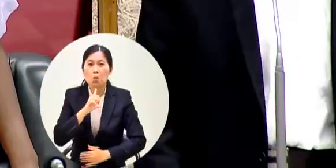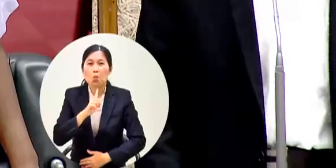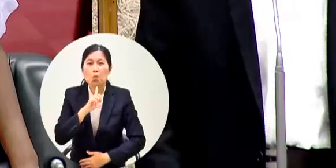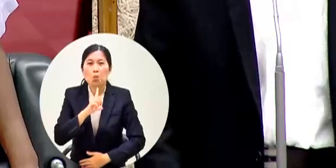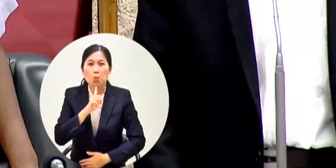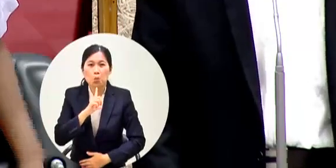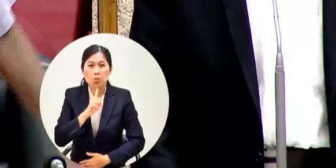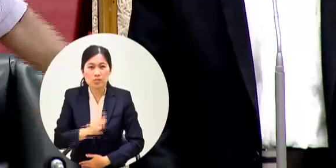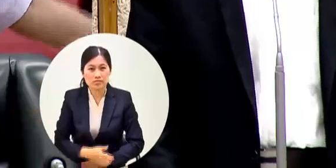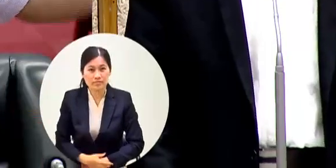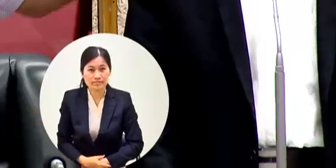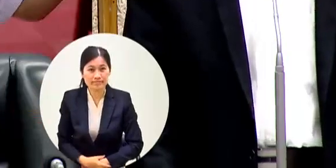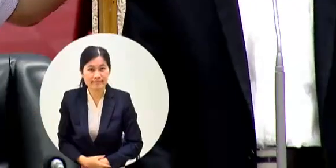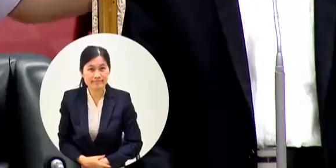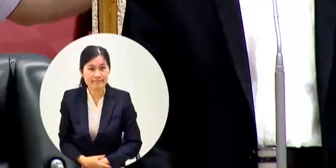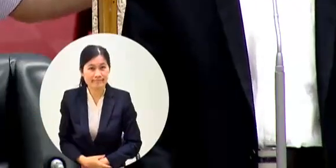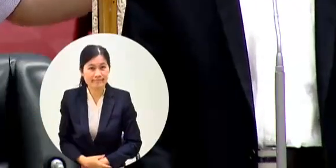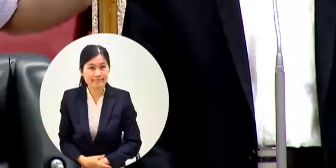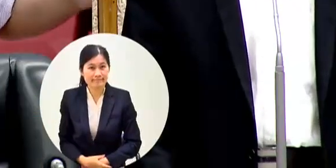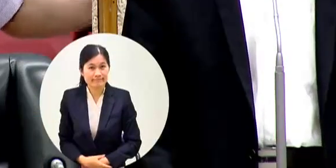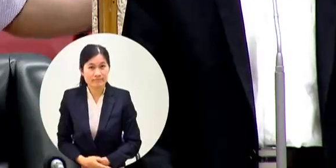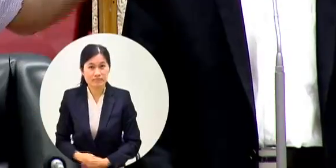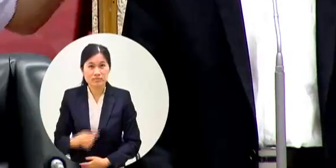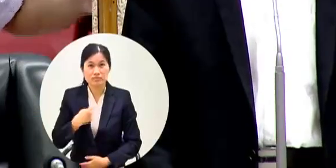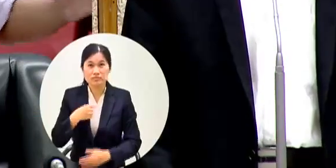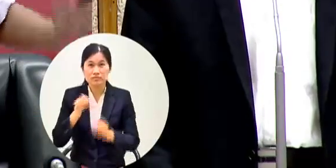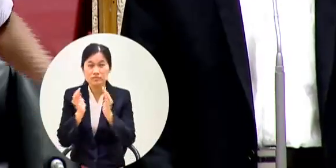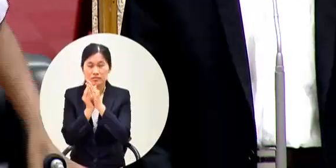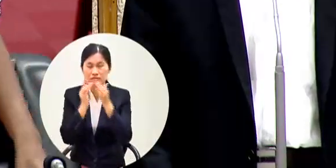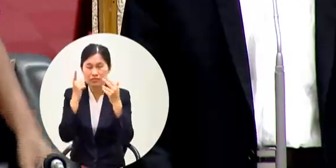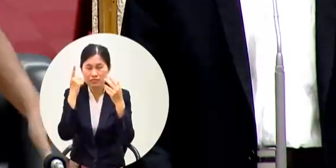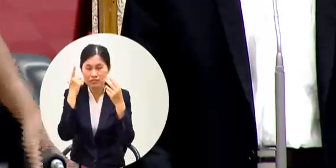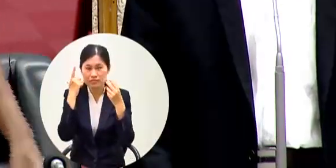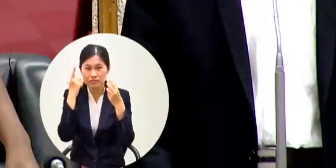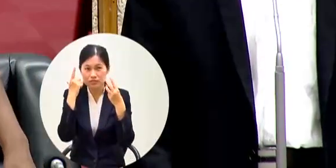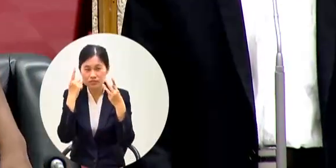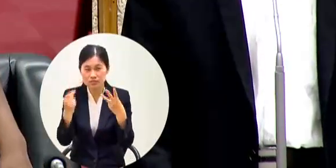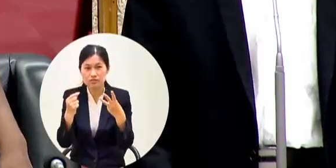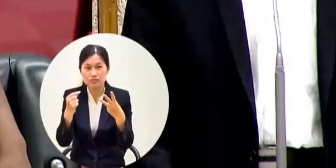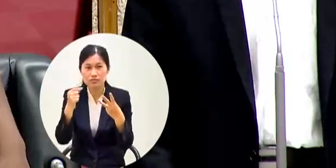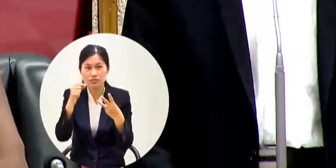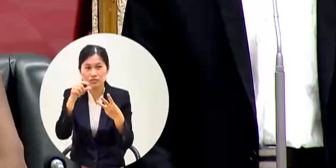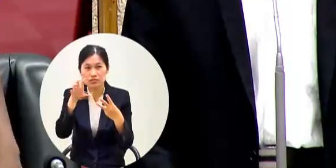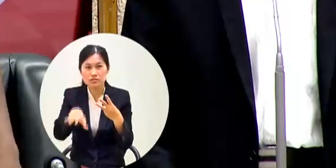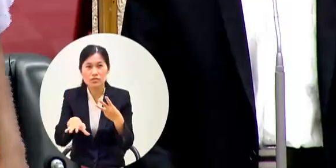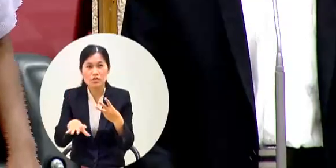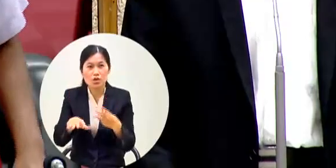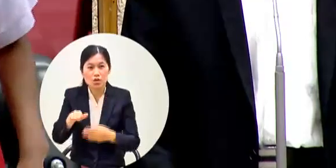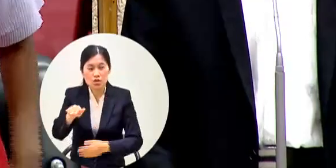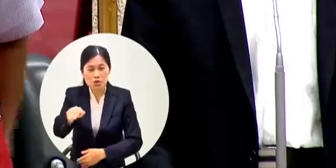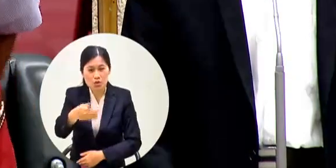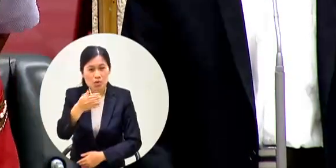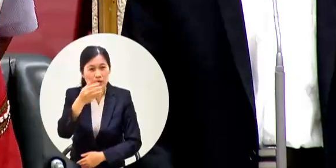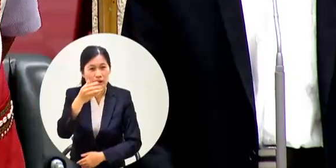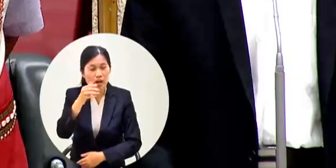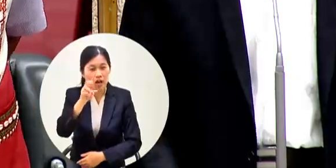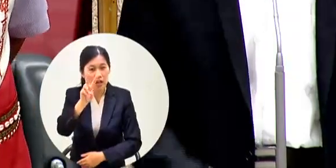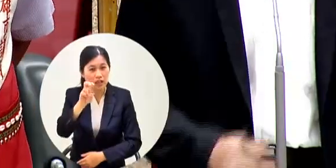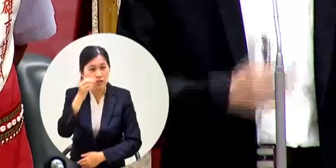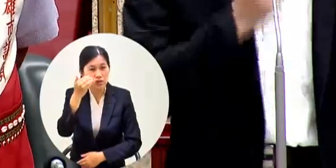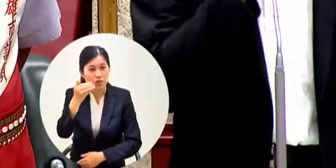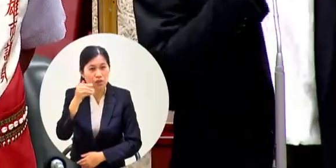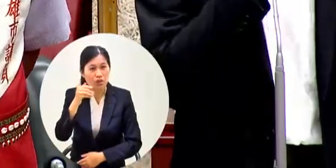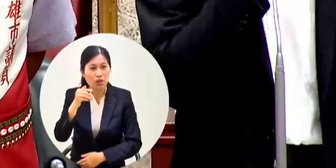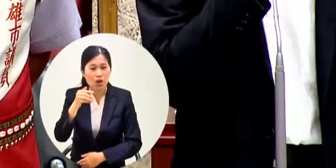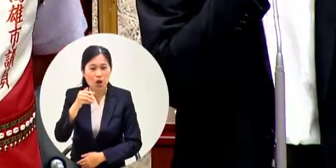去，感觉好像是地震级， 原来是地震，